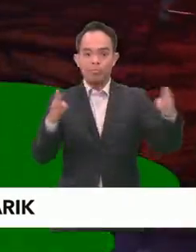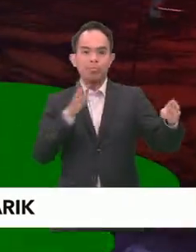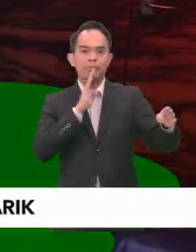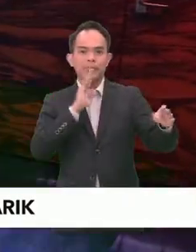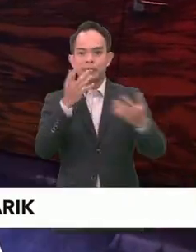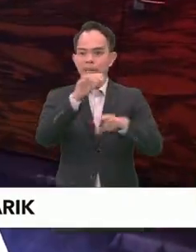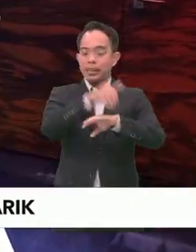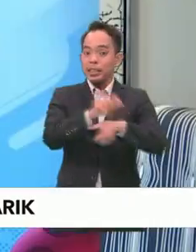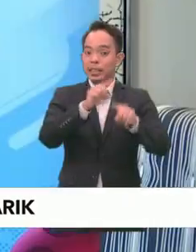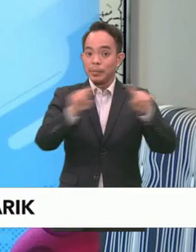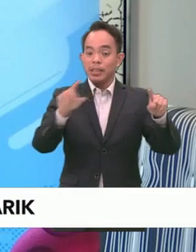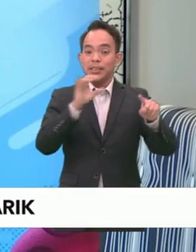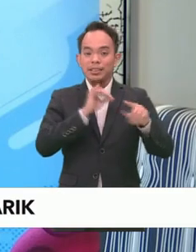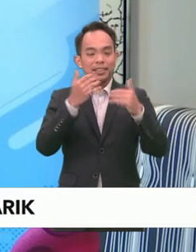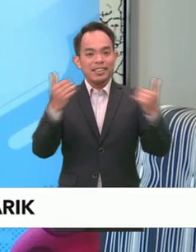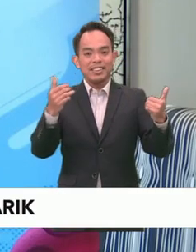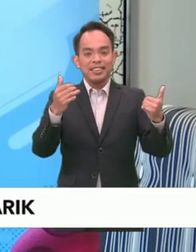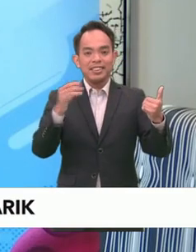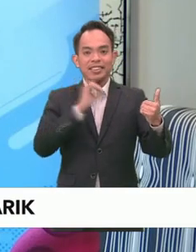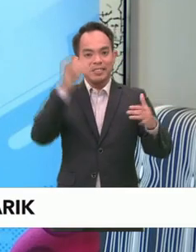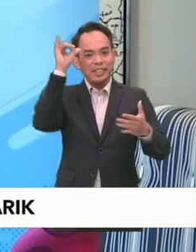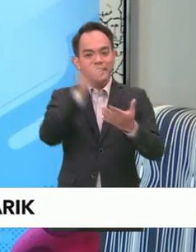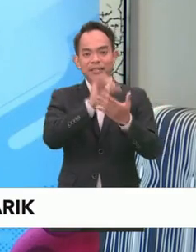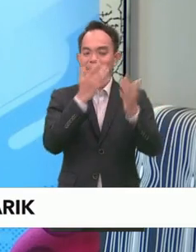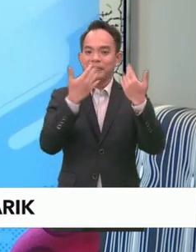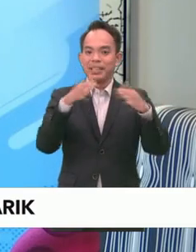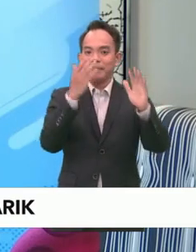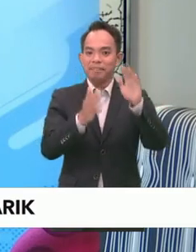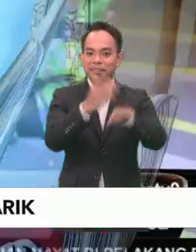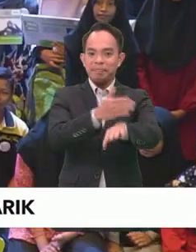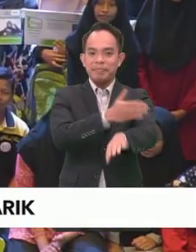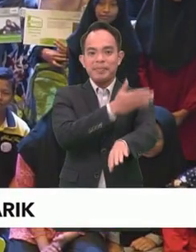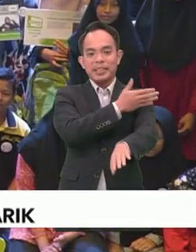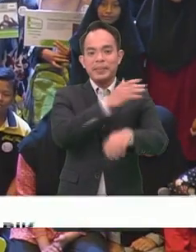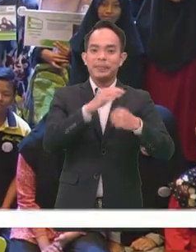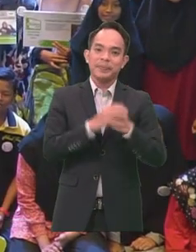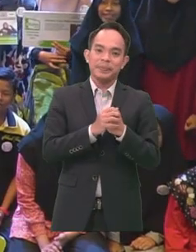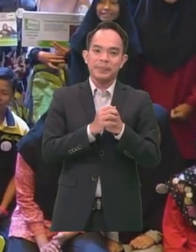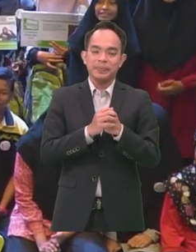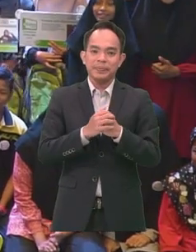Tetapi saya boleh katakan sekarang keyakinan saya dalam bertutur bahasa Inggeris sudah meningkat.